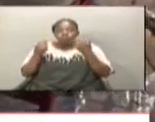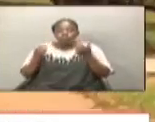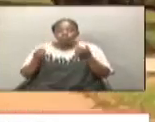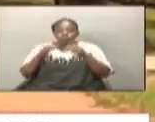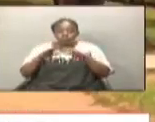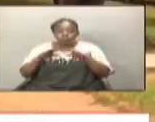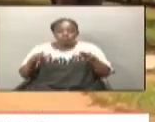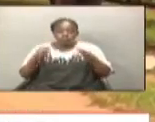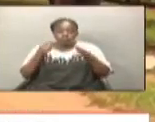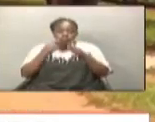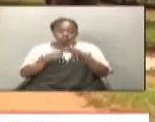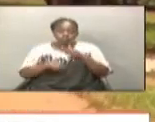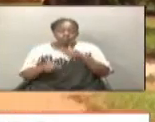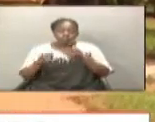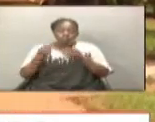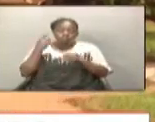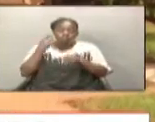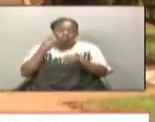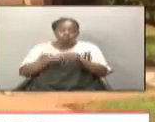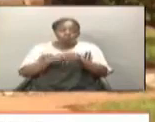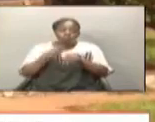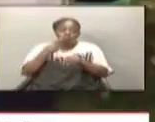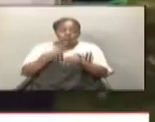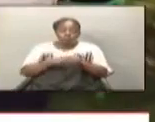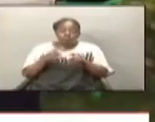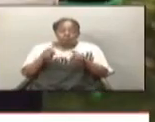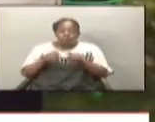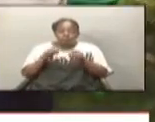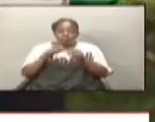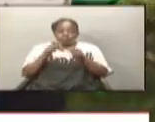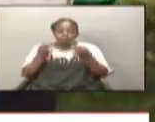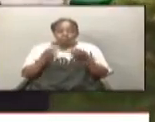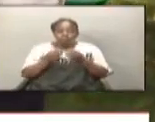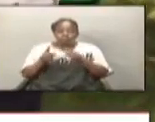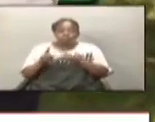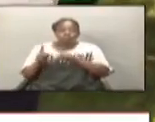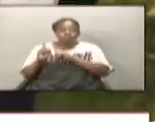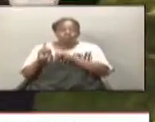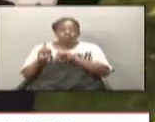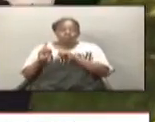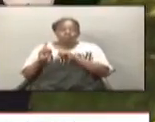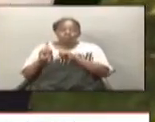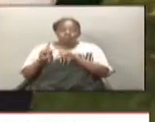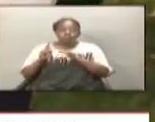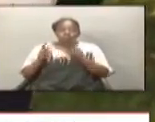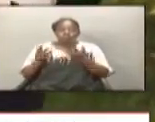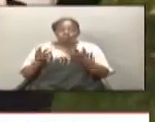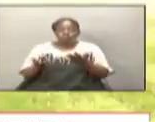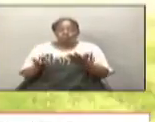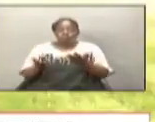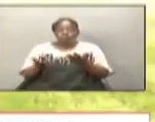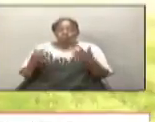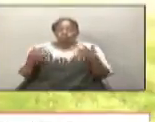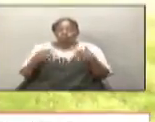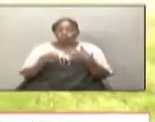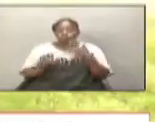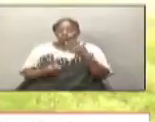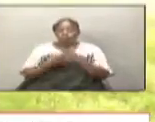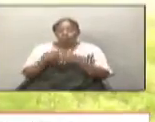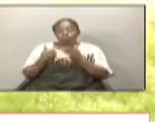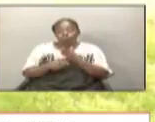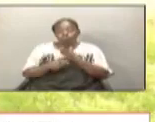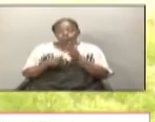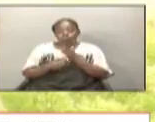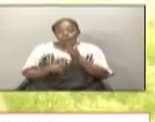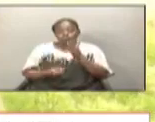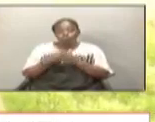nabo bagamba nti bali mu kaseera kazibu era famire zaabwe baazejjako dda olw'okutya okufuna obuzibu. Baakoze obulabe